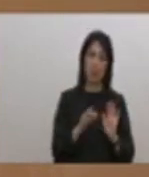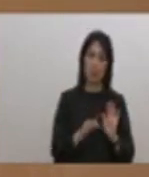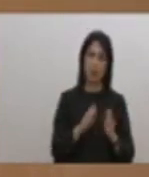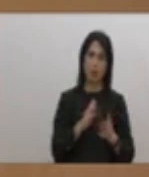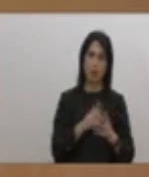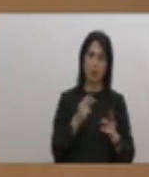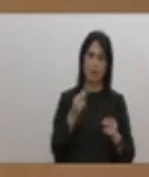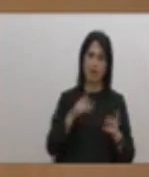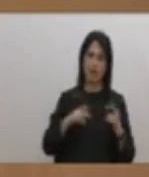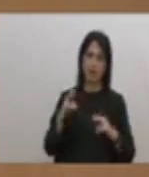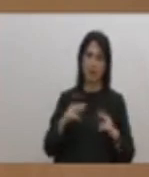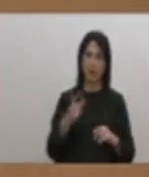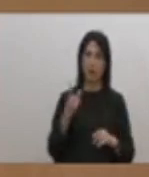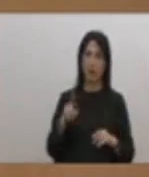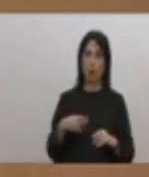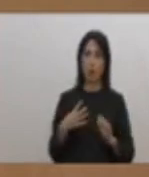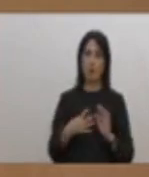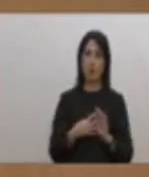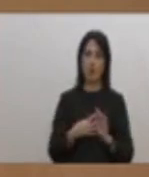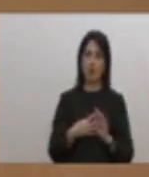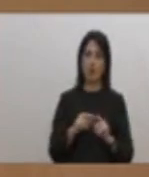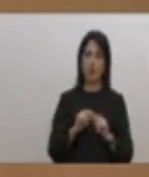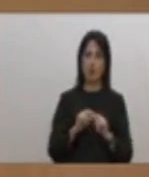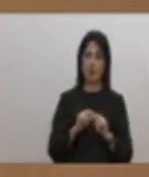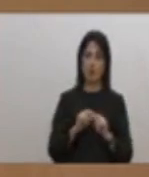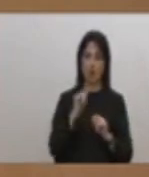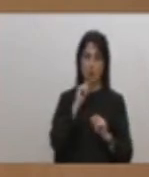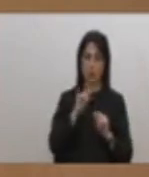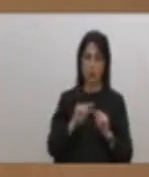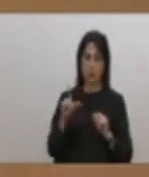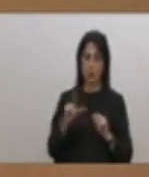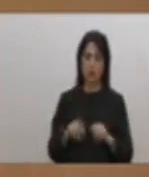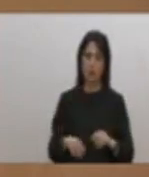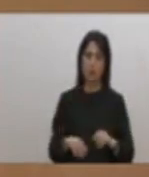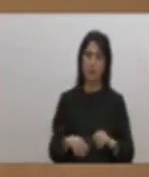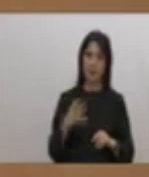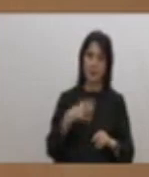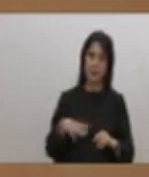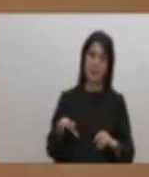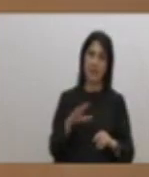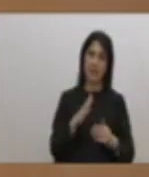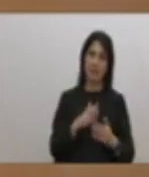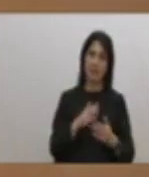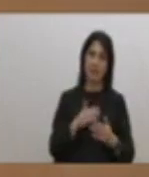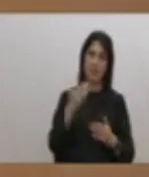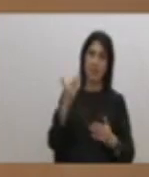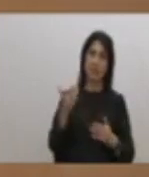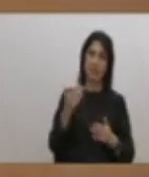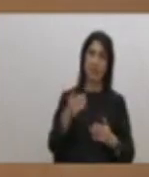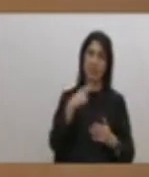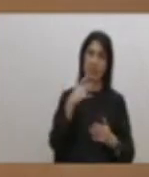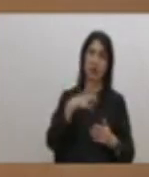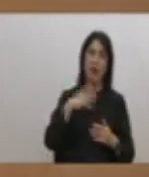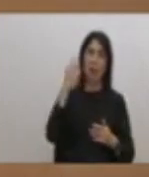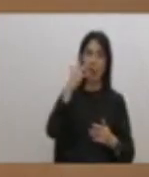7.9%-იანი ინფლაცია და 2.9%-იანი ეკონომიკური ზრდა. საქართველოს, აი თქვენ რო ზანეთ